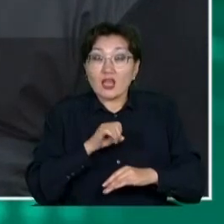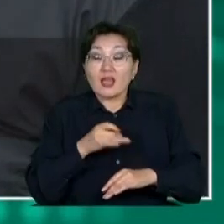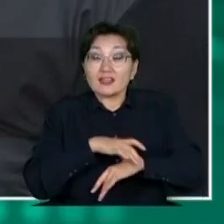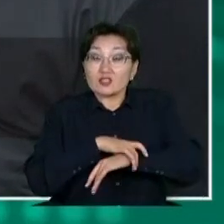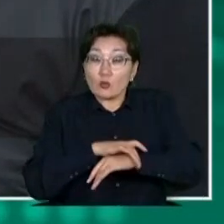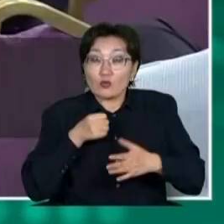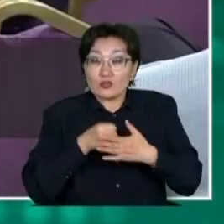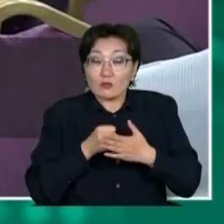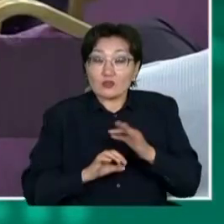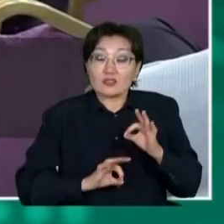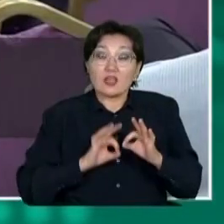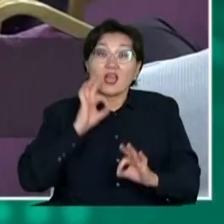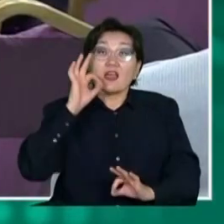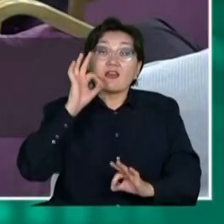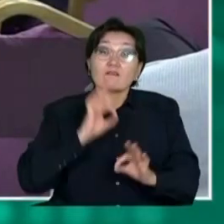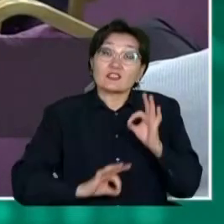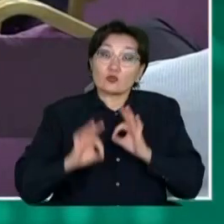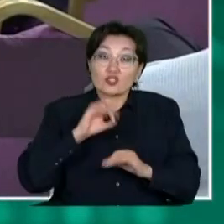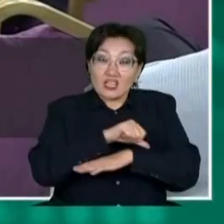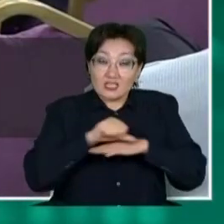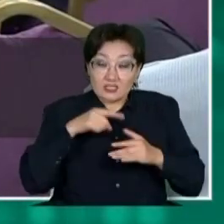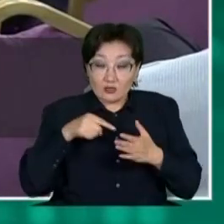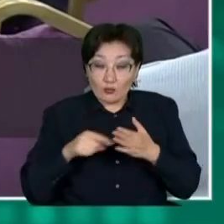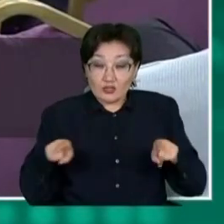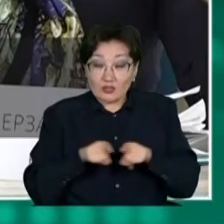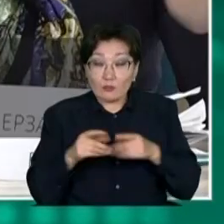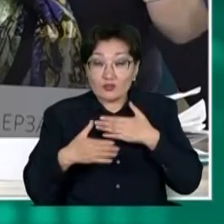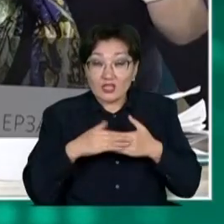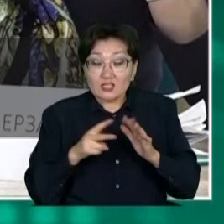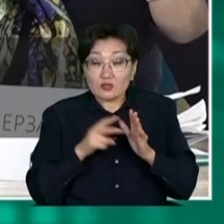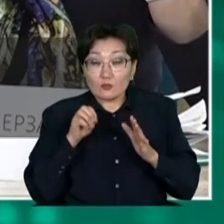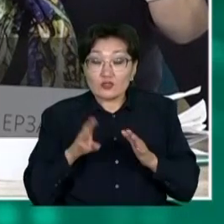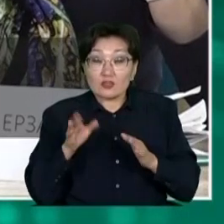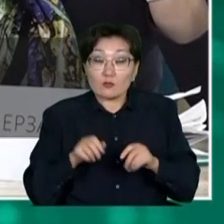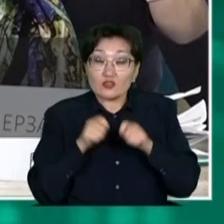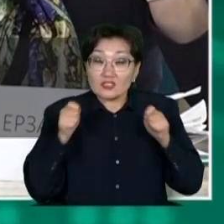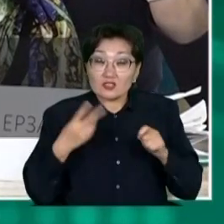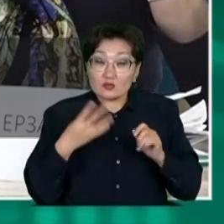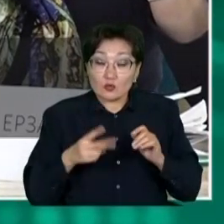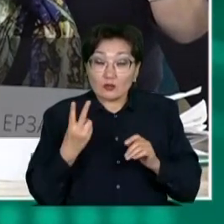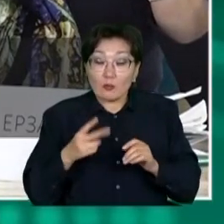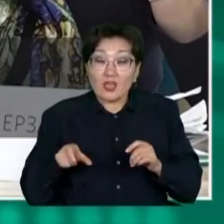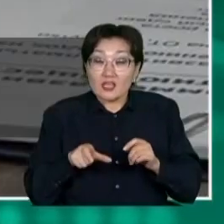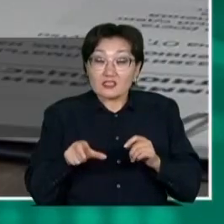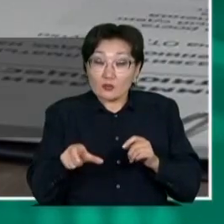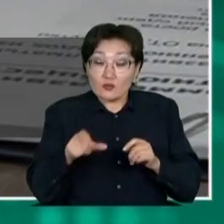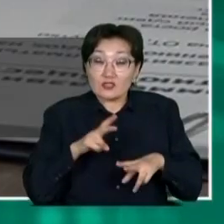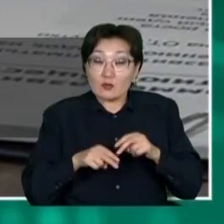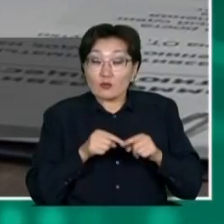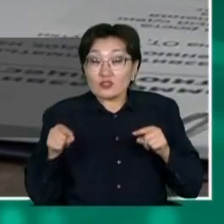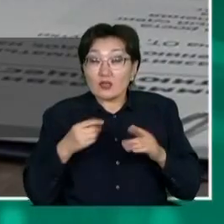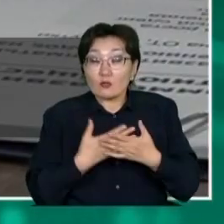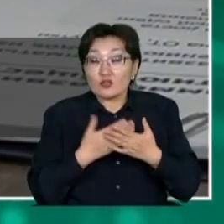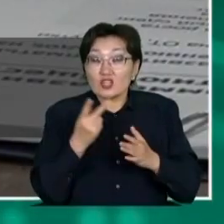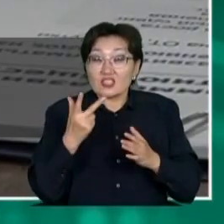Рымбека до восточной границы города. Помимо этого, также в ближайшие 7 лет будут созданы 42 транспортных коридора протяженностью